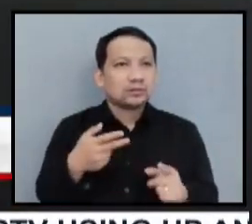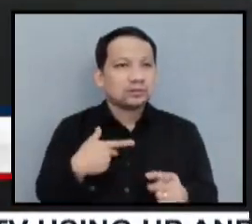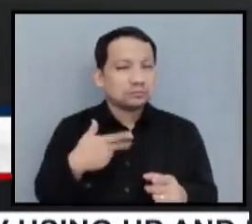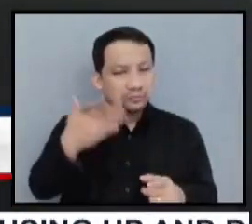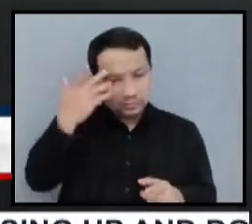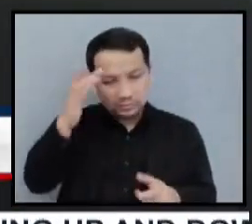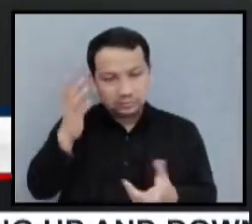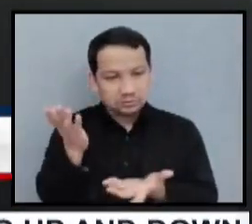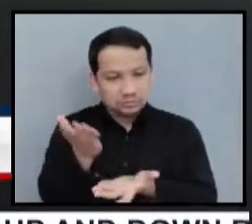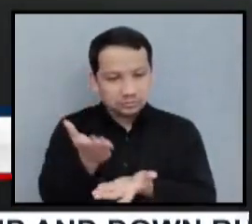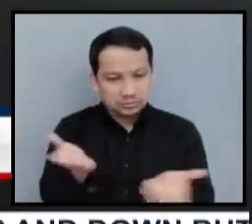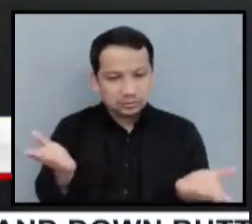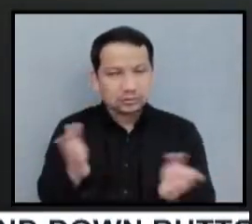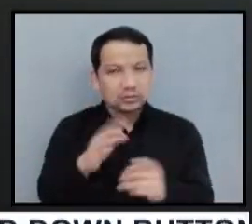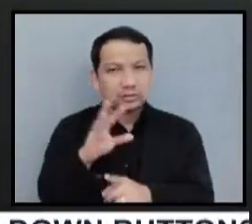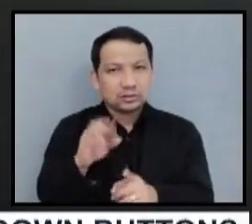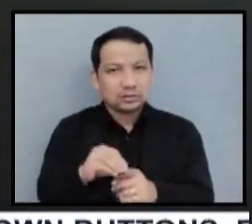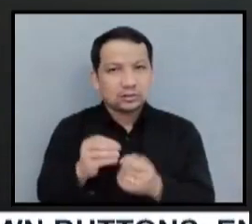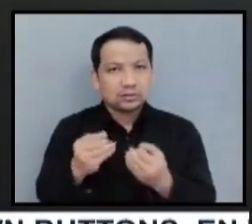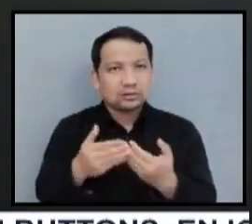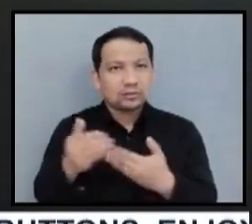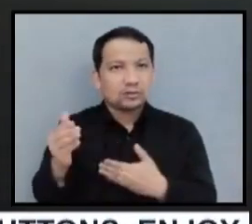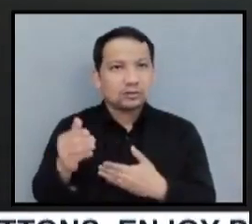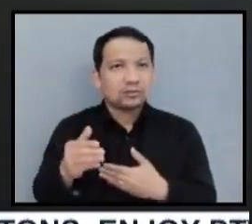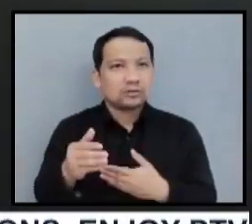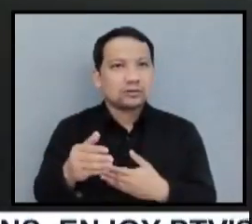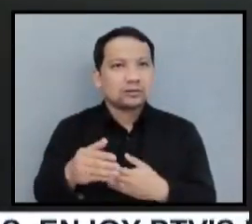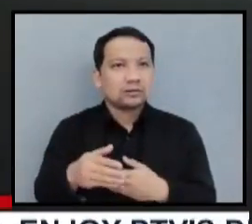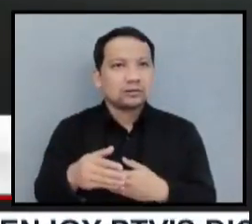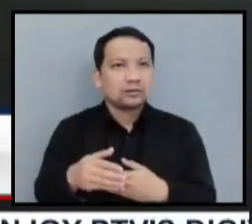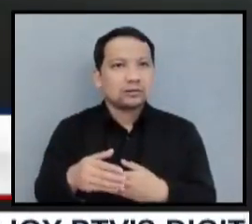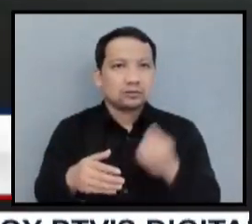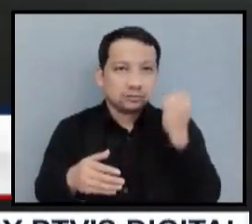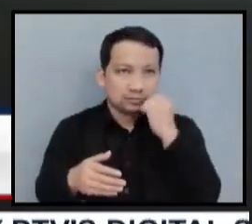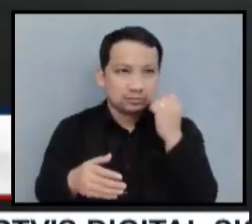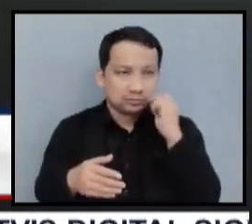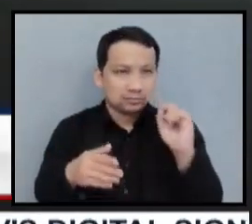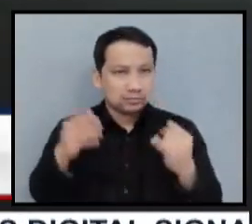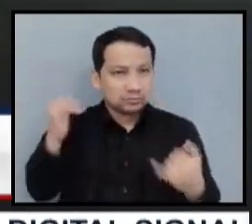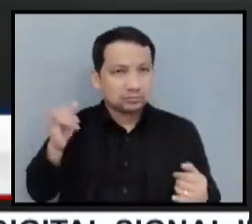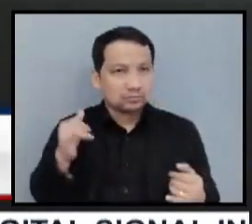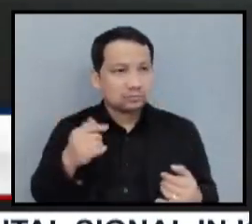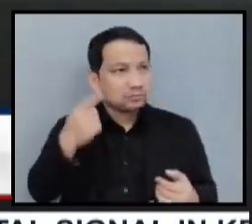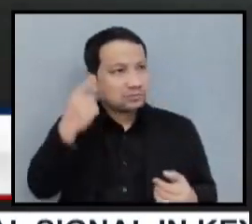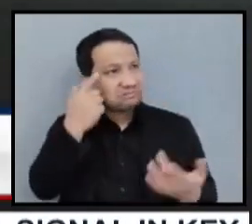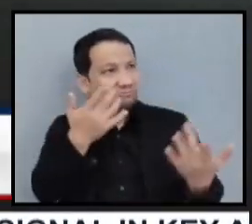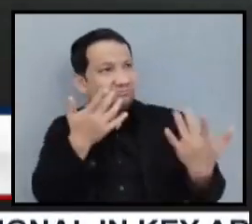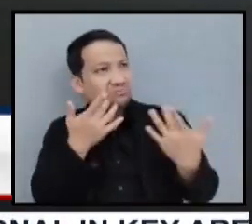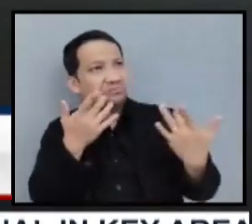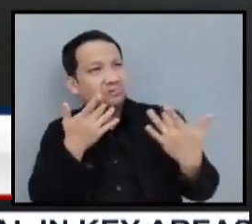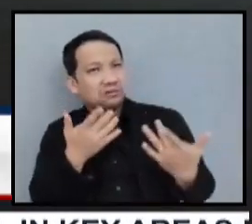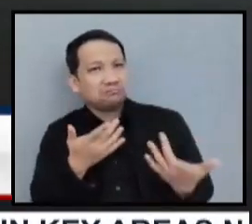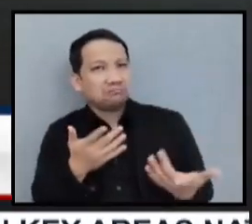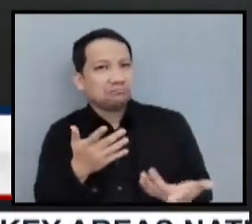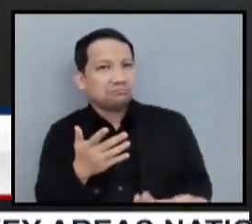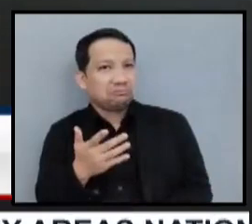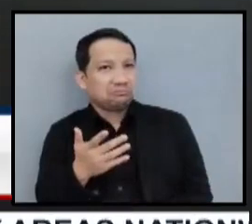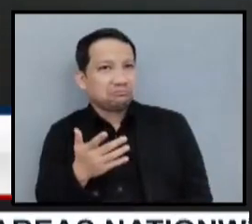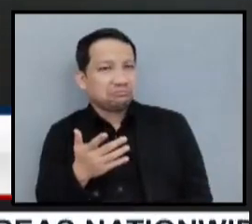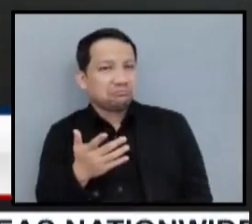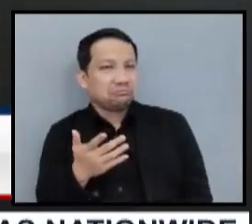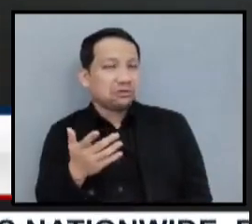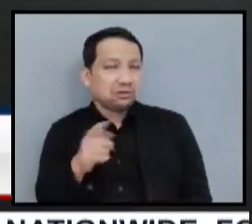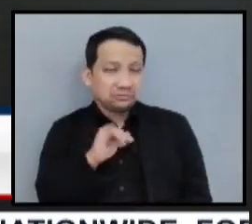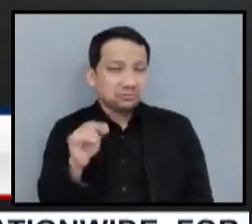namin makilala nila ganun. Hindi yung parang palaging kaming mga Igorot ang kawawa. Kumbaga gayon, ganun ang